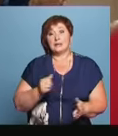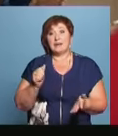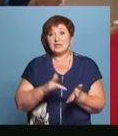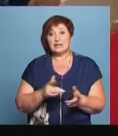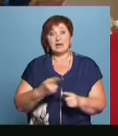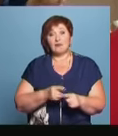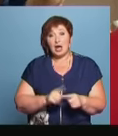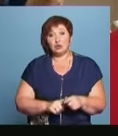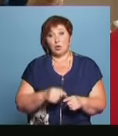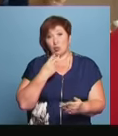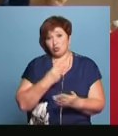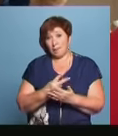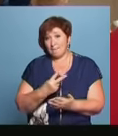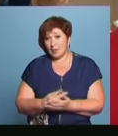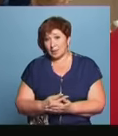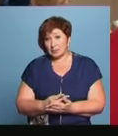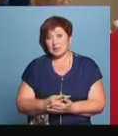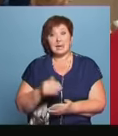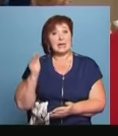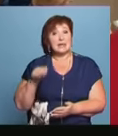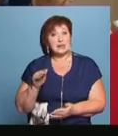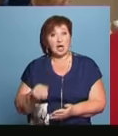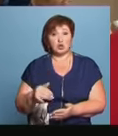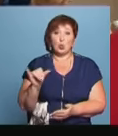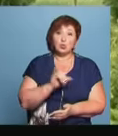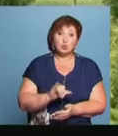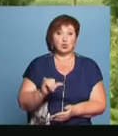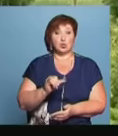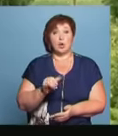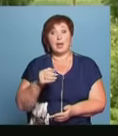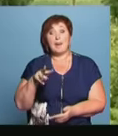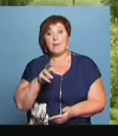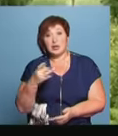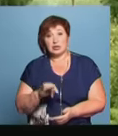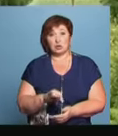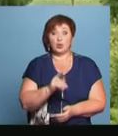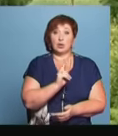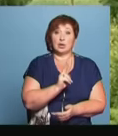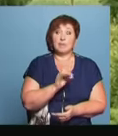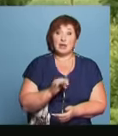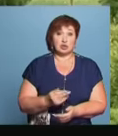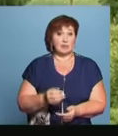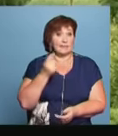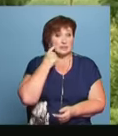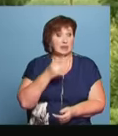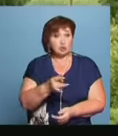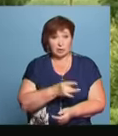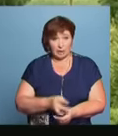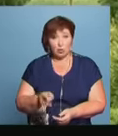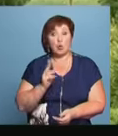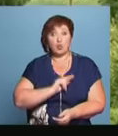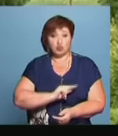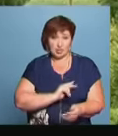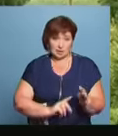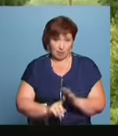можем показать культуру, и татарскую, и удмуртскую, и русскую, и марийскую. Первые туристические маршруты в Сарапульском районе уже заработали.